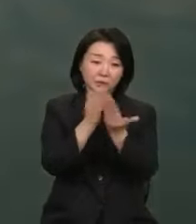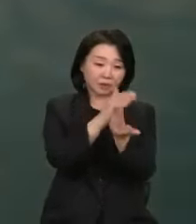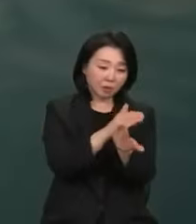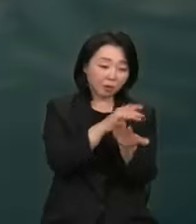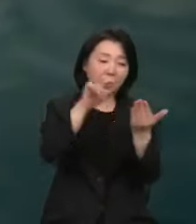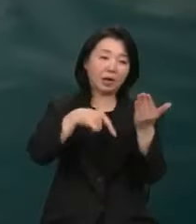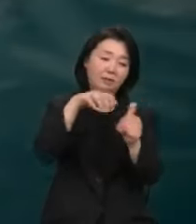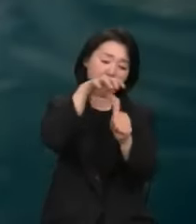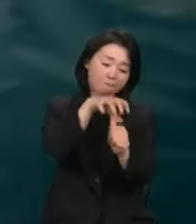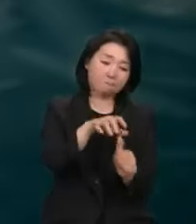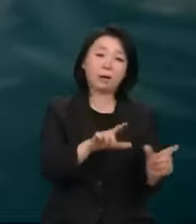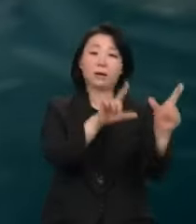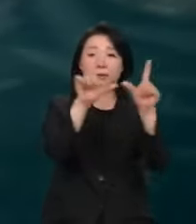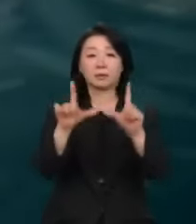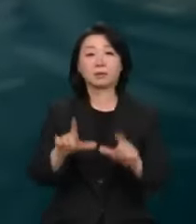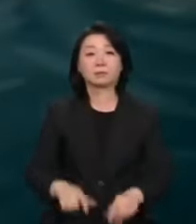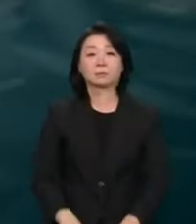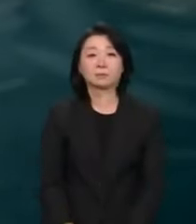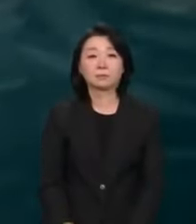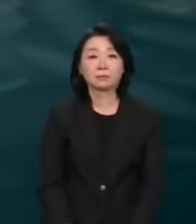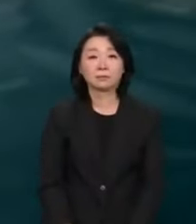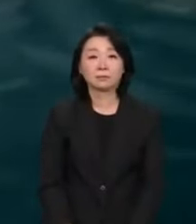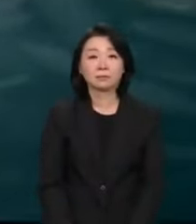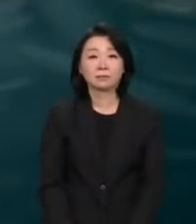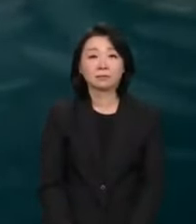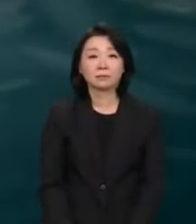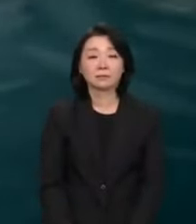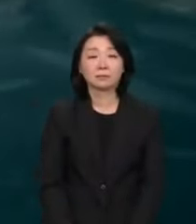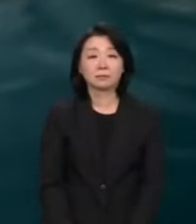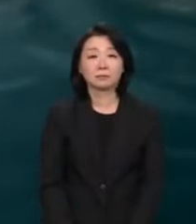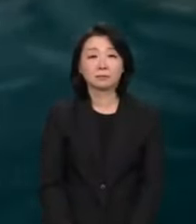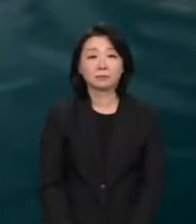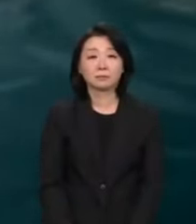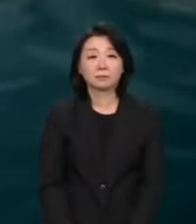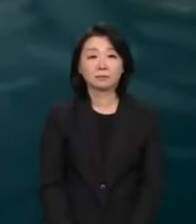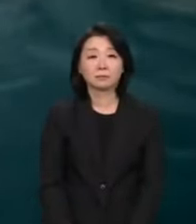삽니다. JTBC 신진입니다.